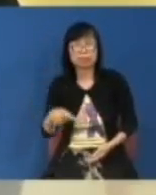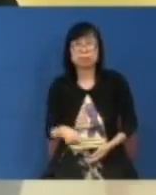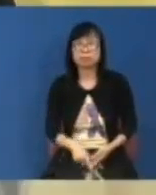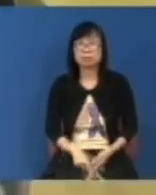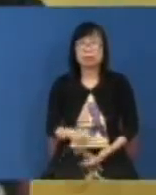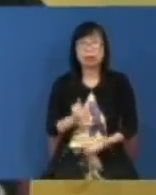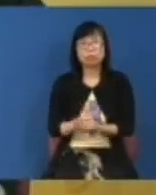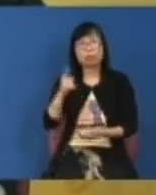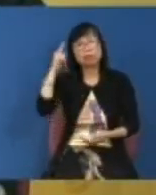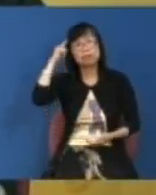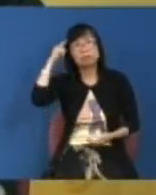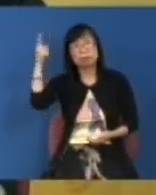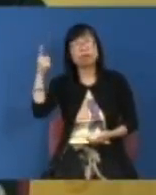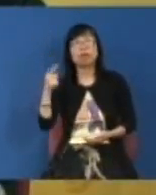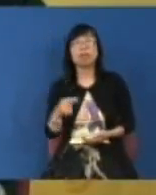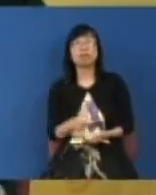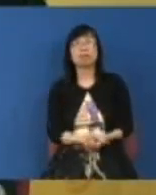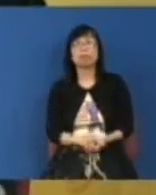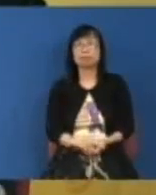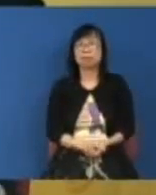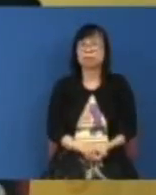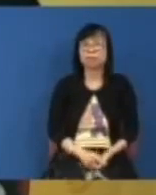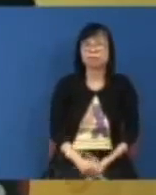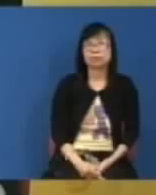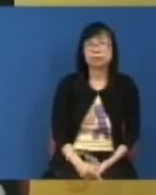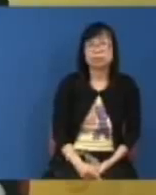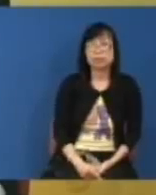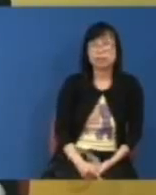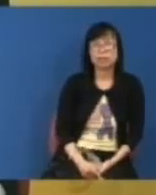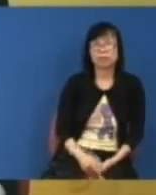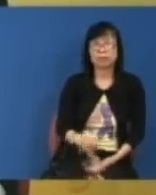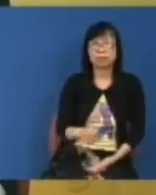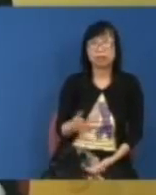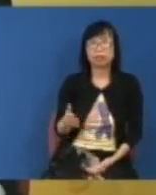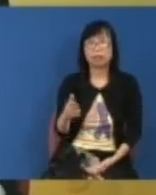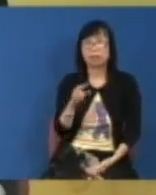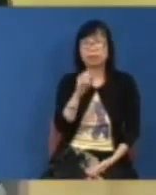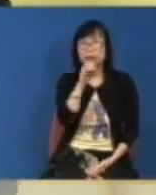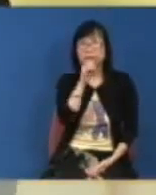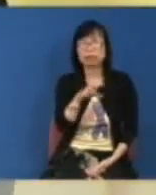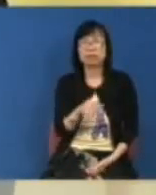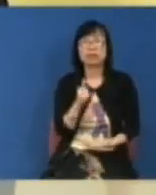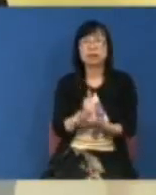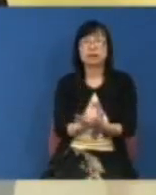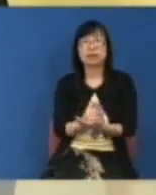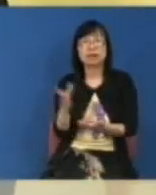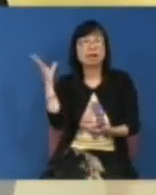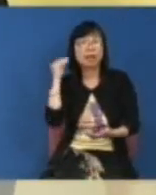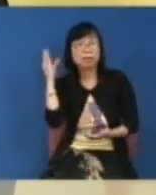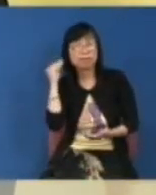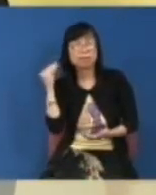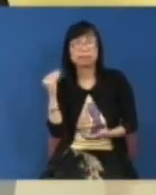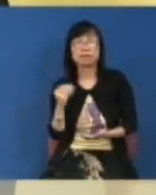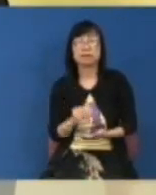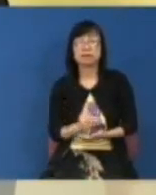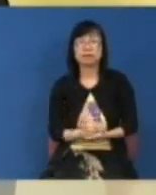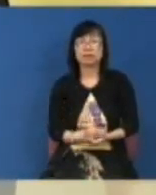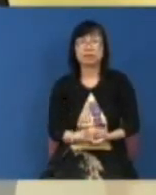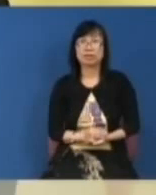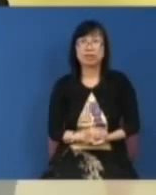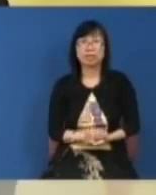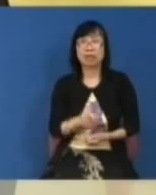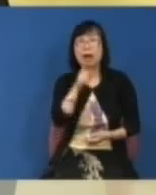講阿媽係女人就係理性啦。 唔係咯，咁咪咯，係咯，咁唔係，咁就唔係咁低級層次嘅。坐喺度聽到人講話，